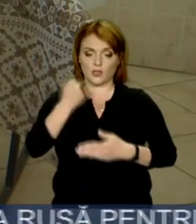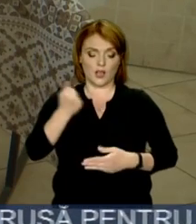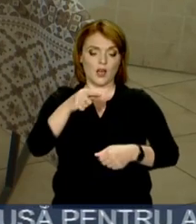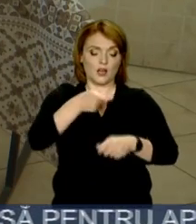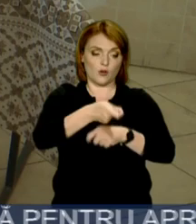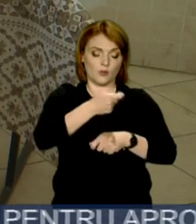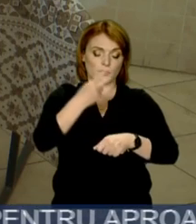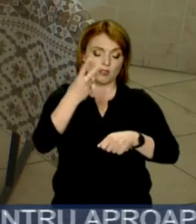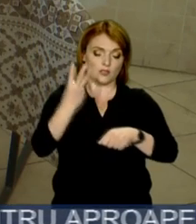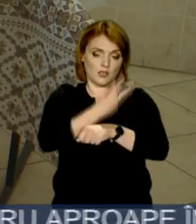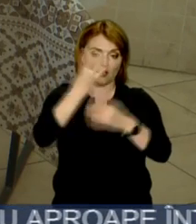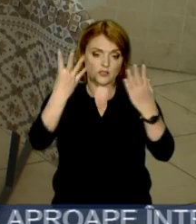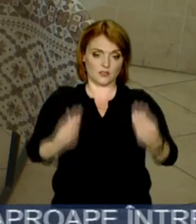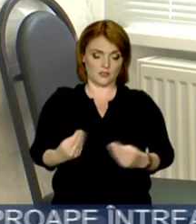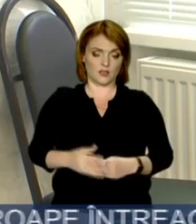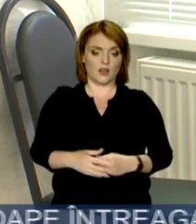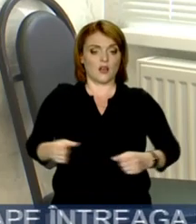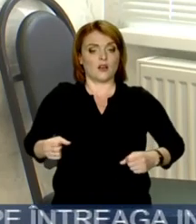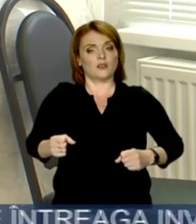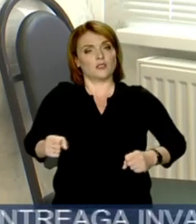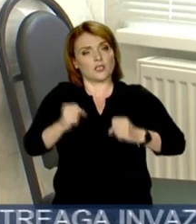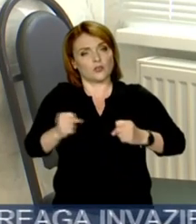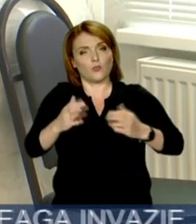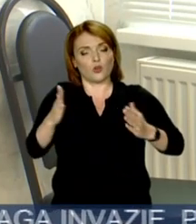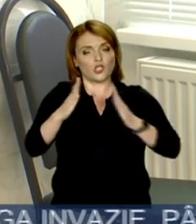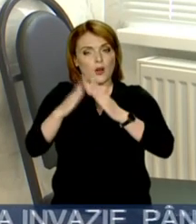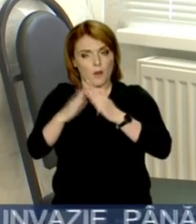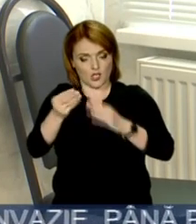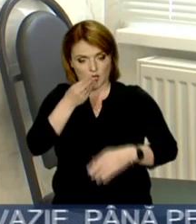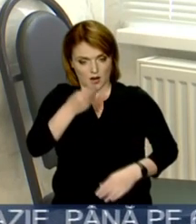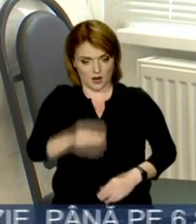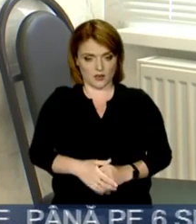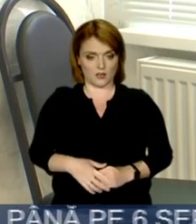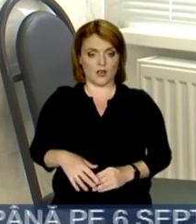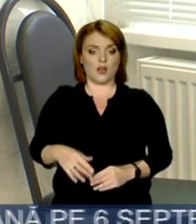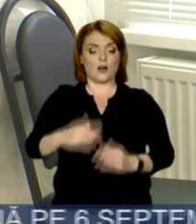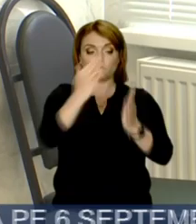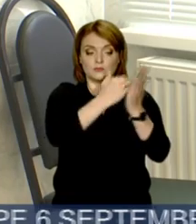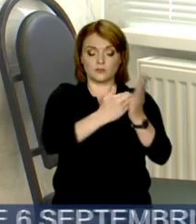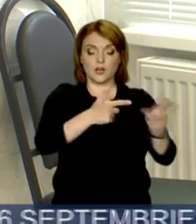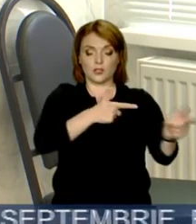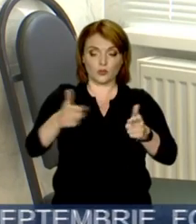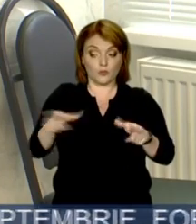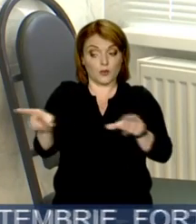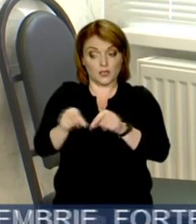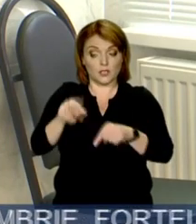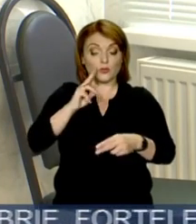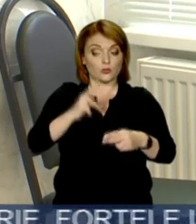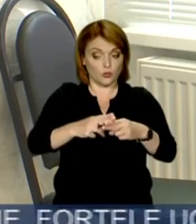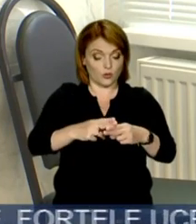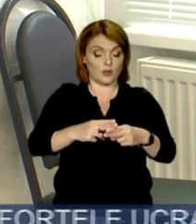zi. Mâncare de casă ne stăruim mai mult să facem. Meniu facem împreună cu sora medicală după cum sunt